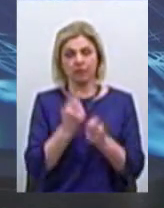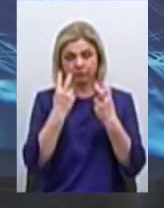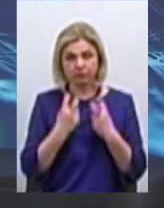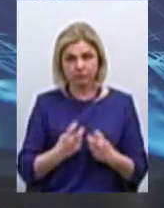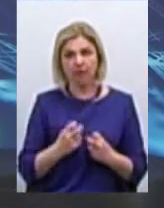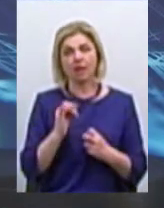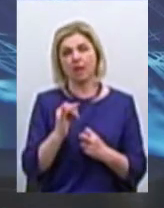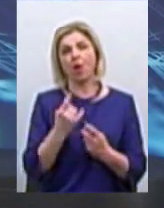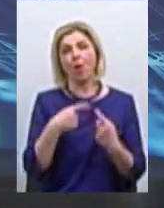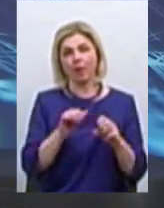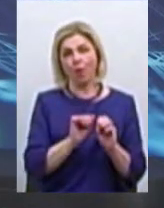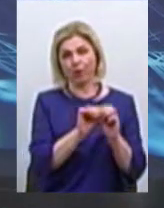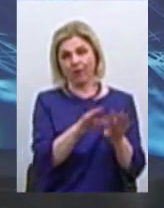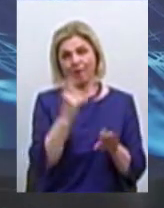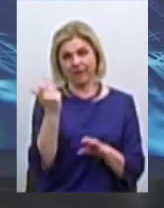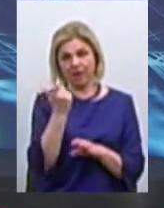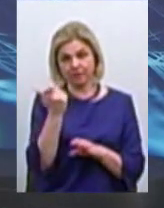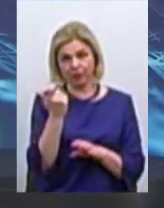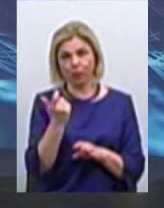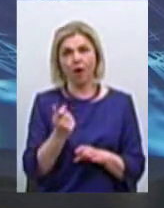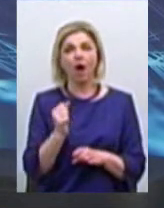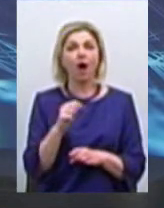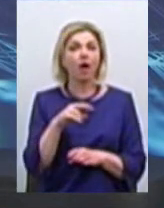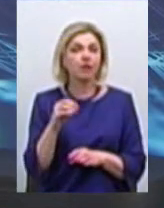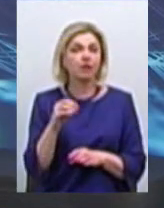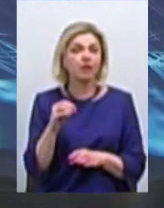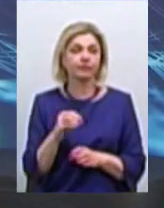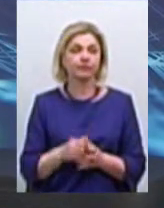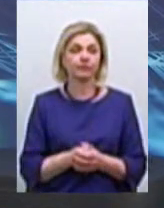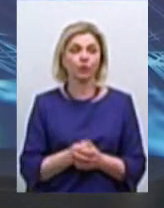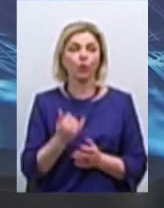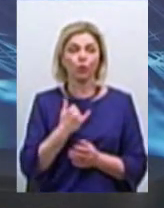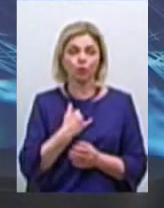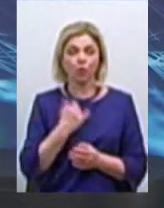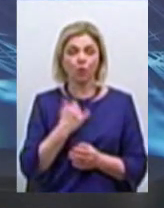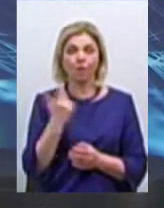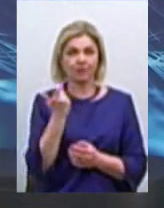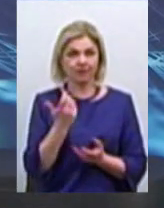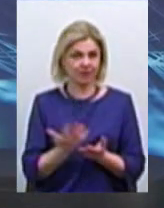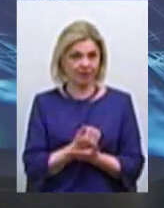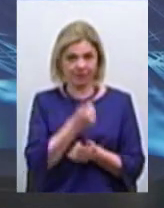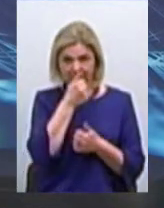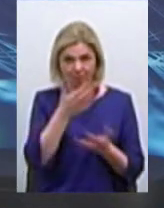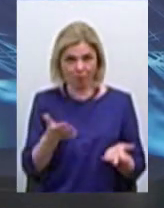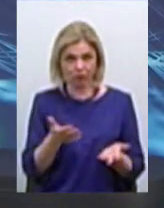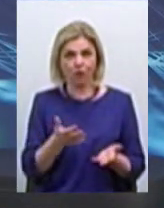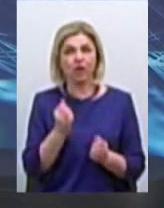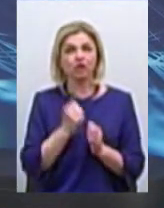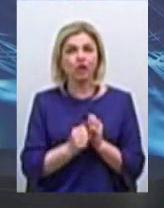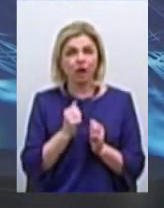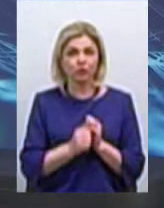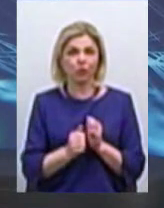і віддають власнику, повертають власнику. Але у нас ми власників знайти не можемо. І